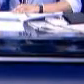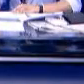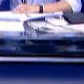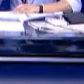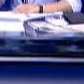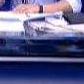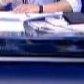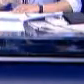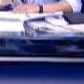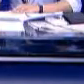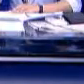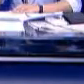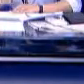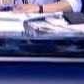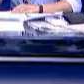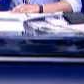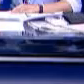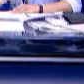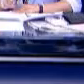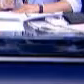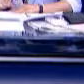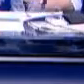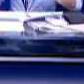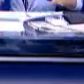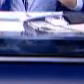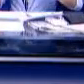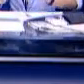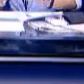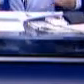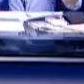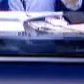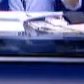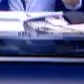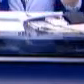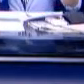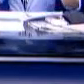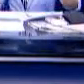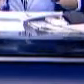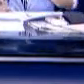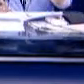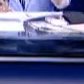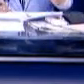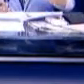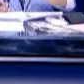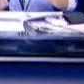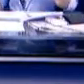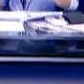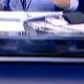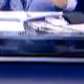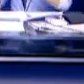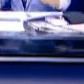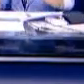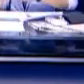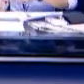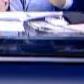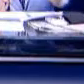เลย ระหว่างนี้รีบเคี้ยว รีบกินซะ เก็บชามข้าวให้เรียบร้อยมัดเท้ามัดมือไว้ของอะไรปลาได้เก็บให้หมดครับเพราะเดี๋ยว ม ัดเท้ามัดมือ